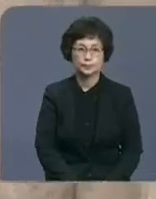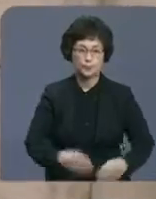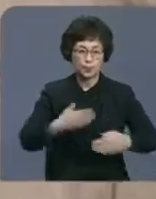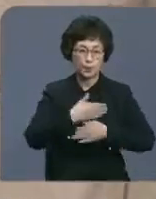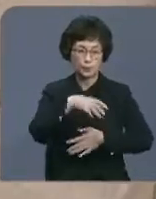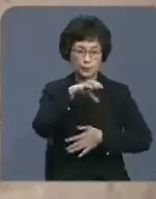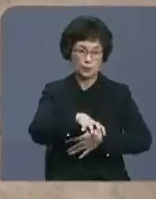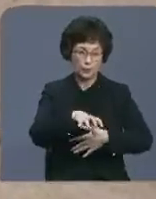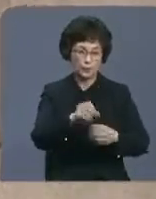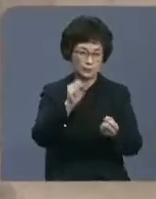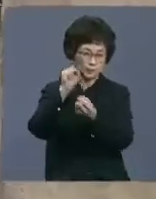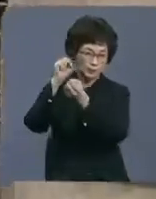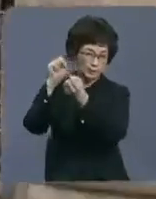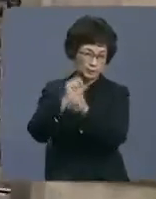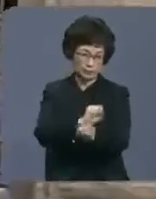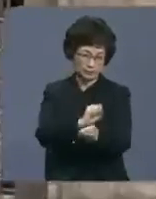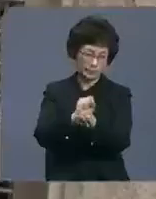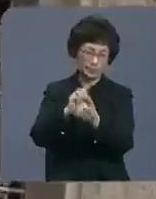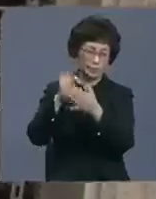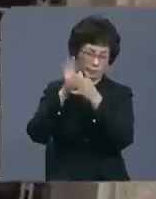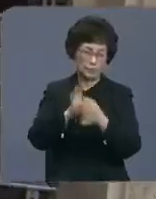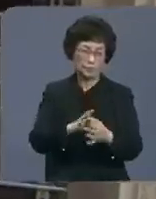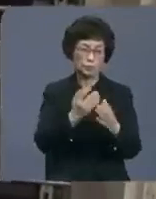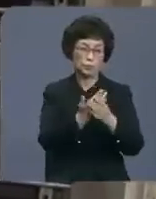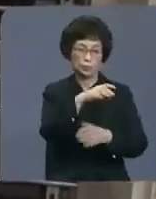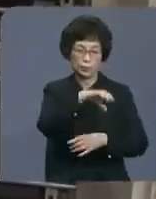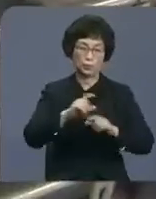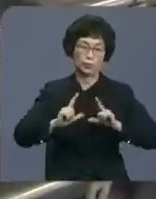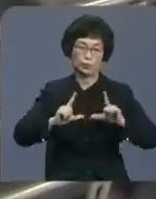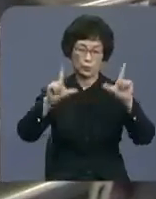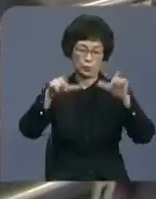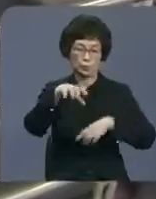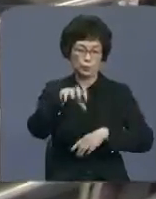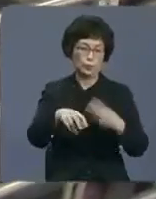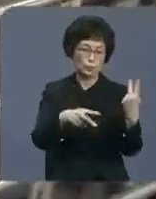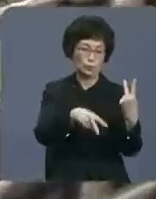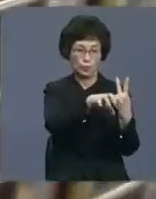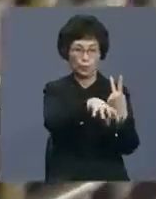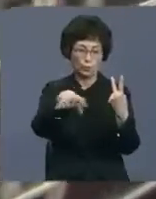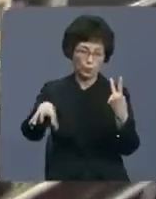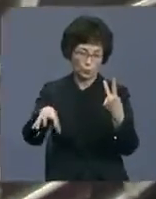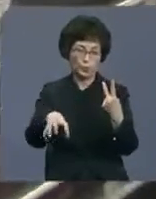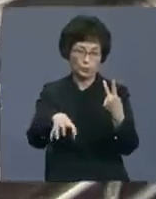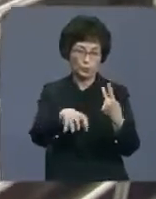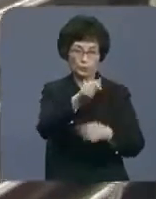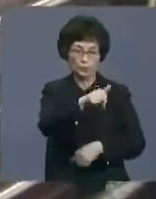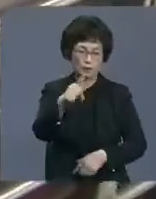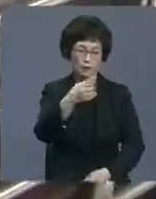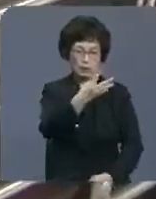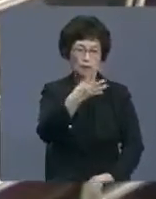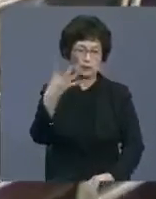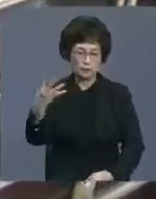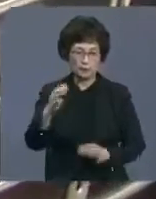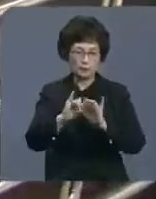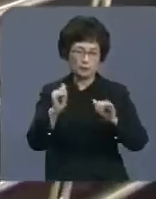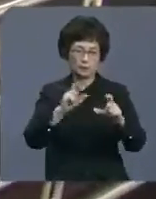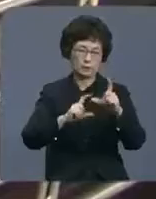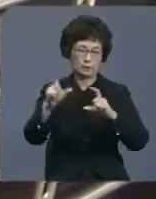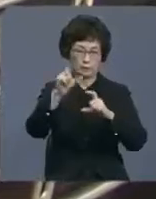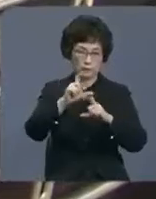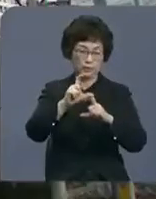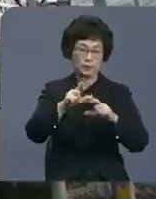목욕탕에서 의 연세 감염이 이어지며 동네 고 동구 목욕탕 두 곳에서 각각 관련 확진 자가 4명씩 추가됐습니다